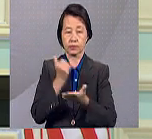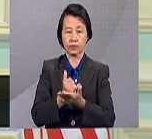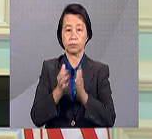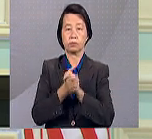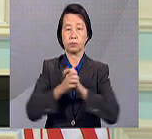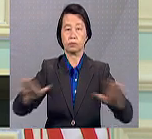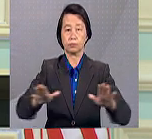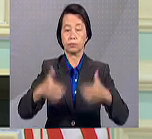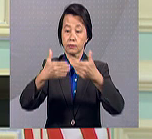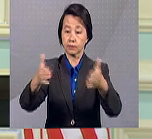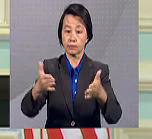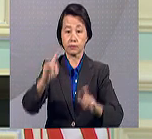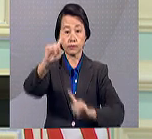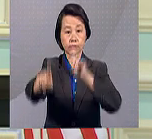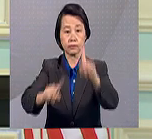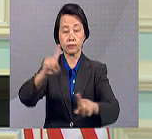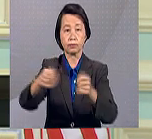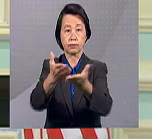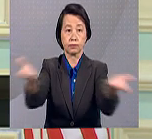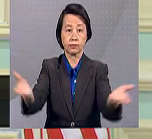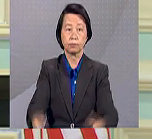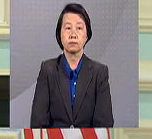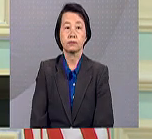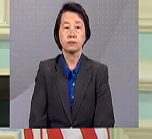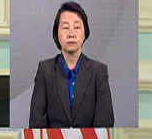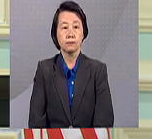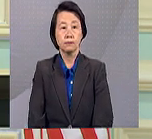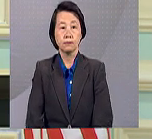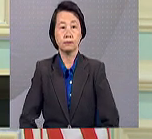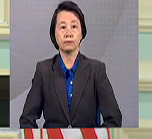safe. Saya buka kepada soalan.